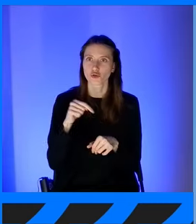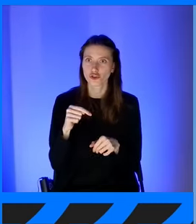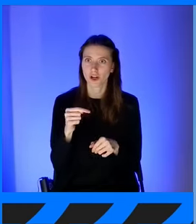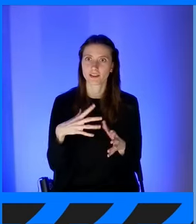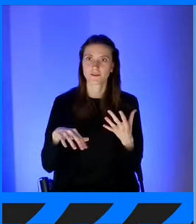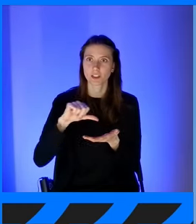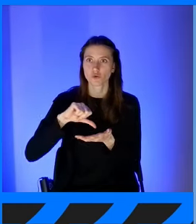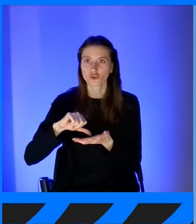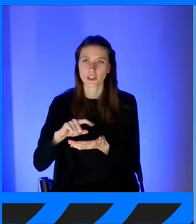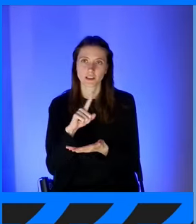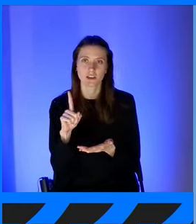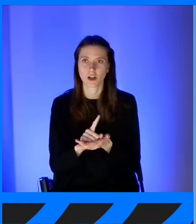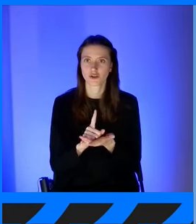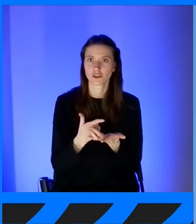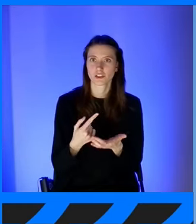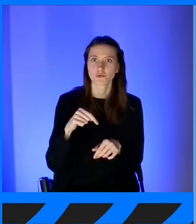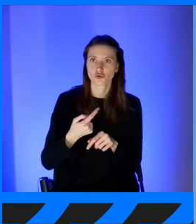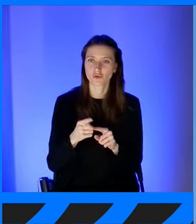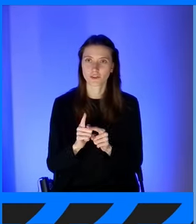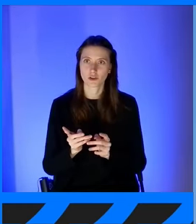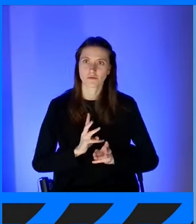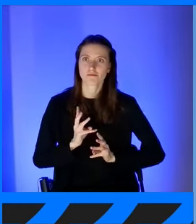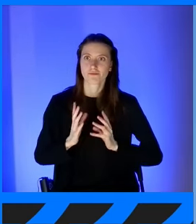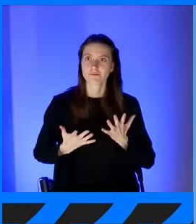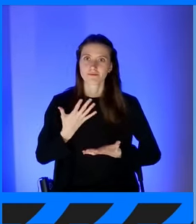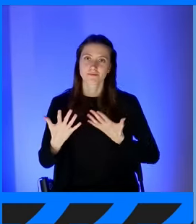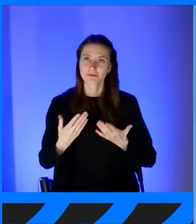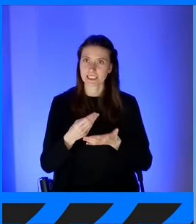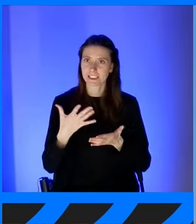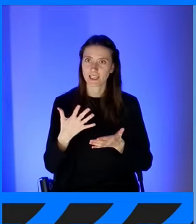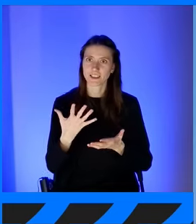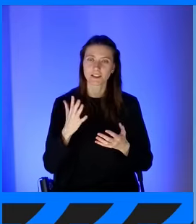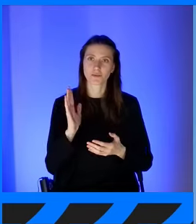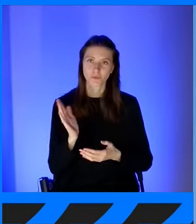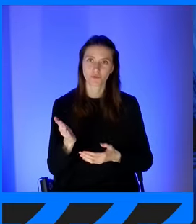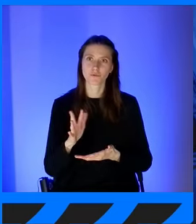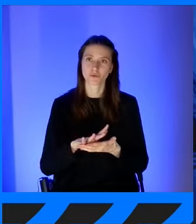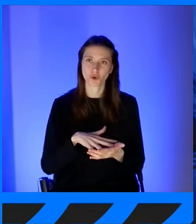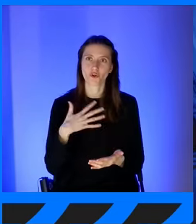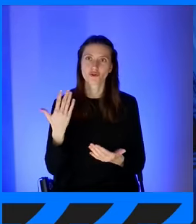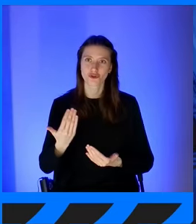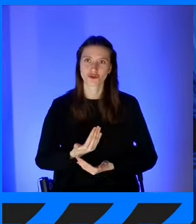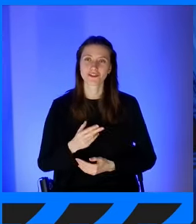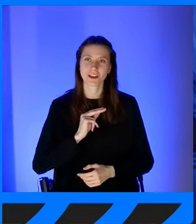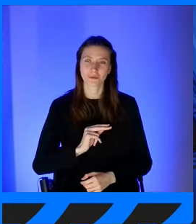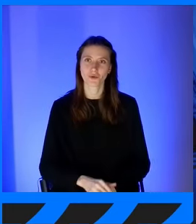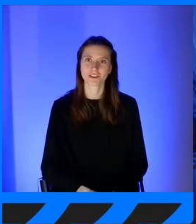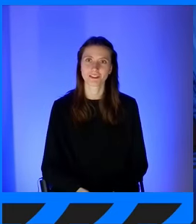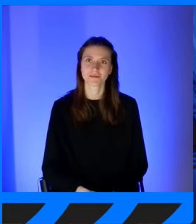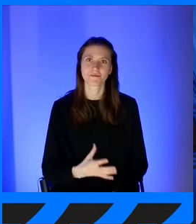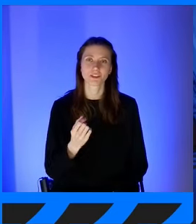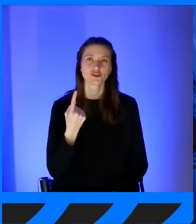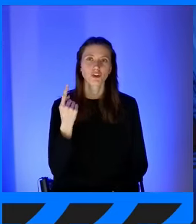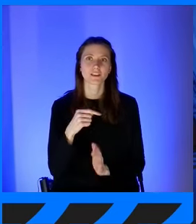участники и те кто к этому причастны тогда это будет жить вот ну как-то дольше и вот прямо работать да коллеги один вопрос можем ещё взять по